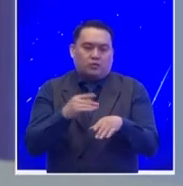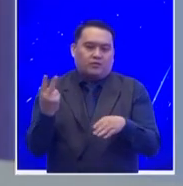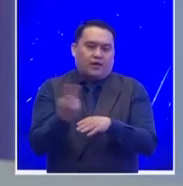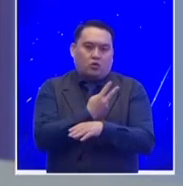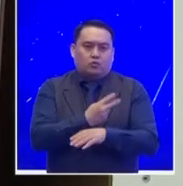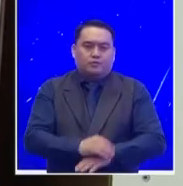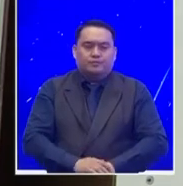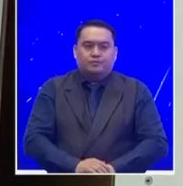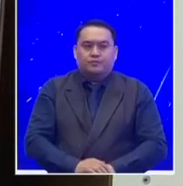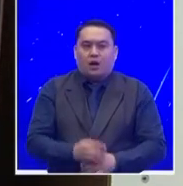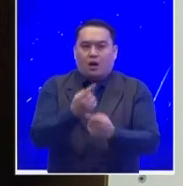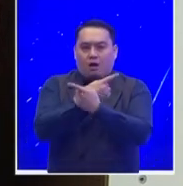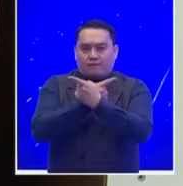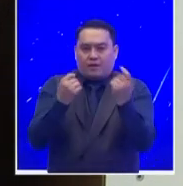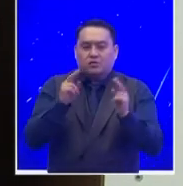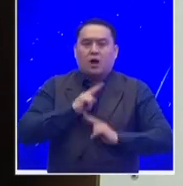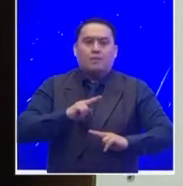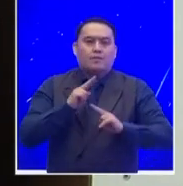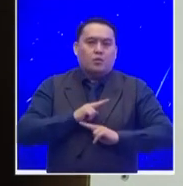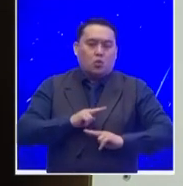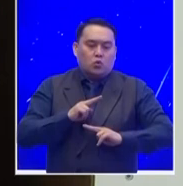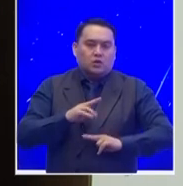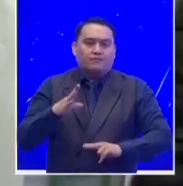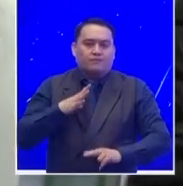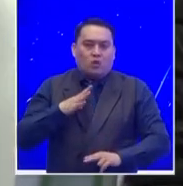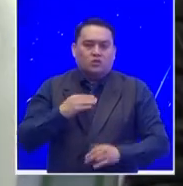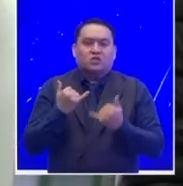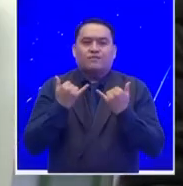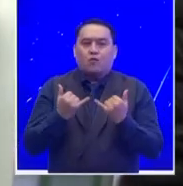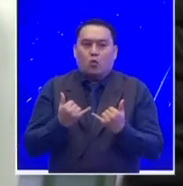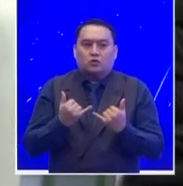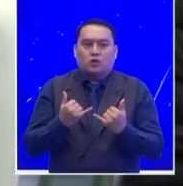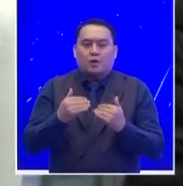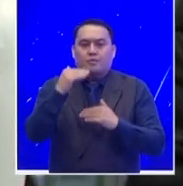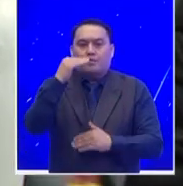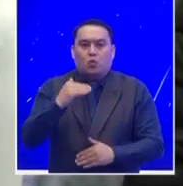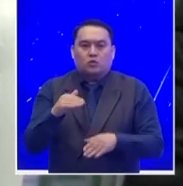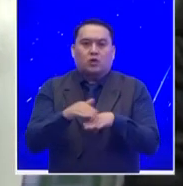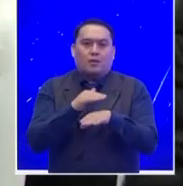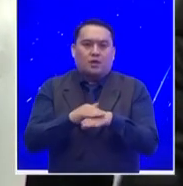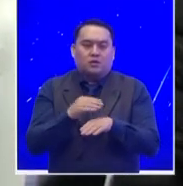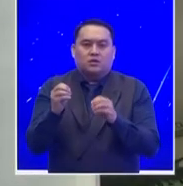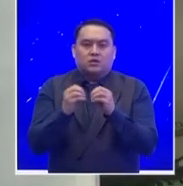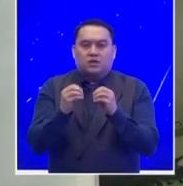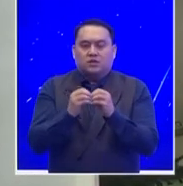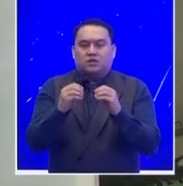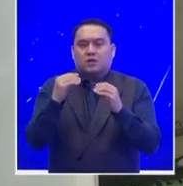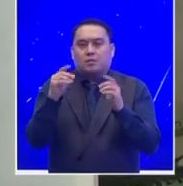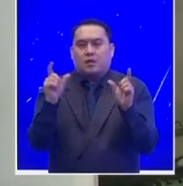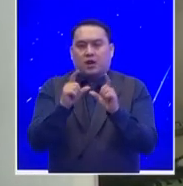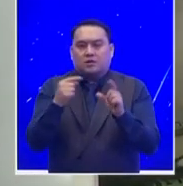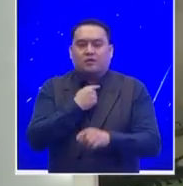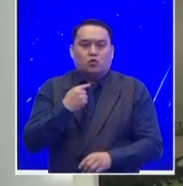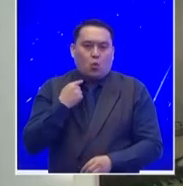двойном размере. По информации сотрудников офиса ЖТСУ Адалдык Аланы, на сегодняшний день полки добра имеются в более чем 10 магазинах